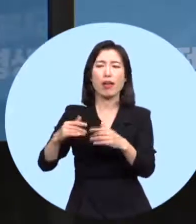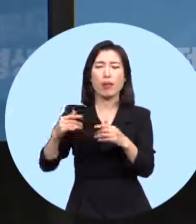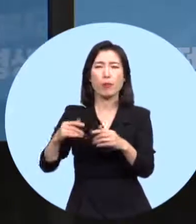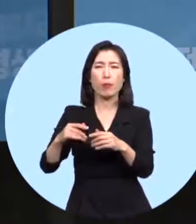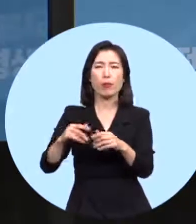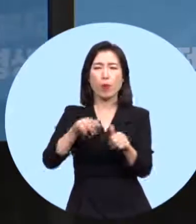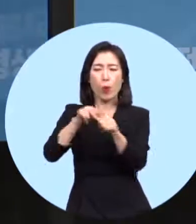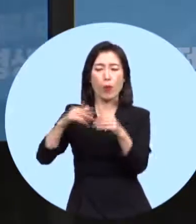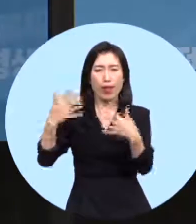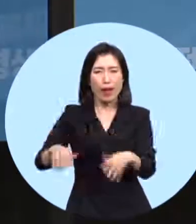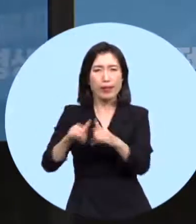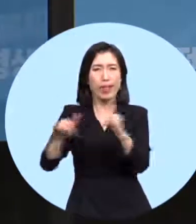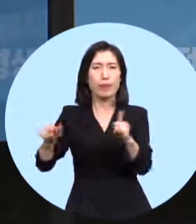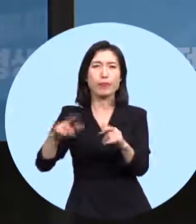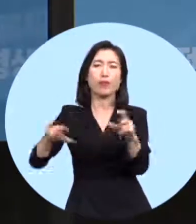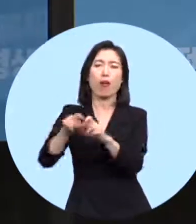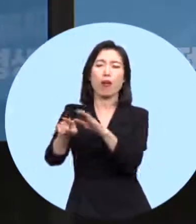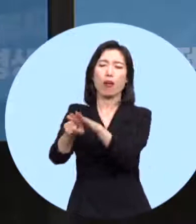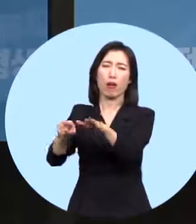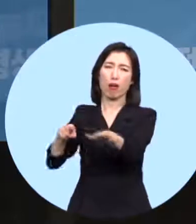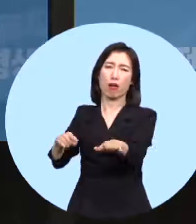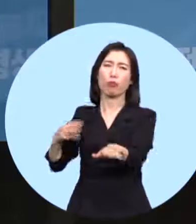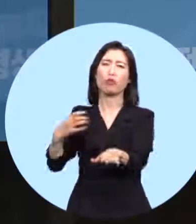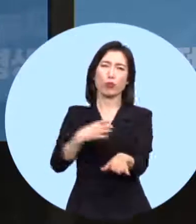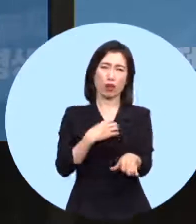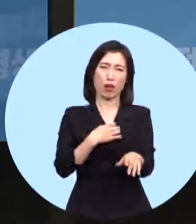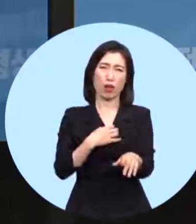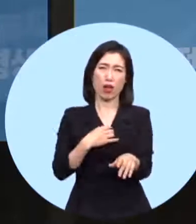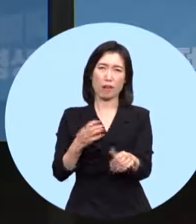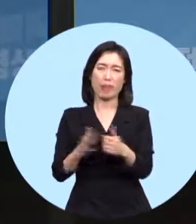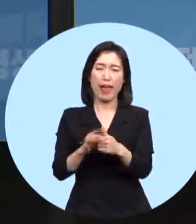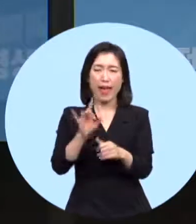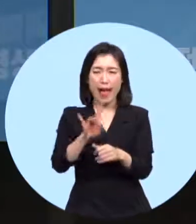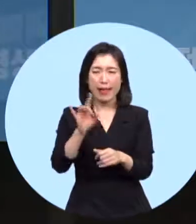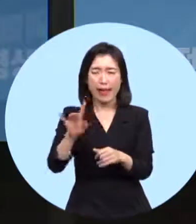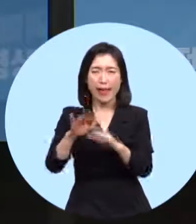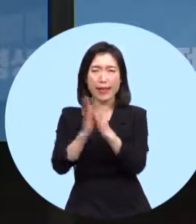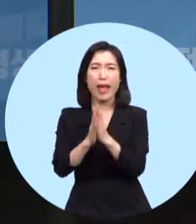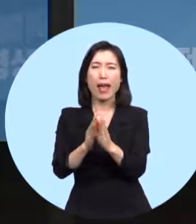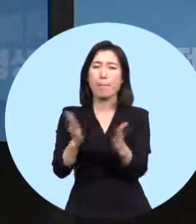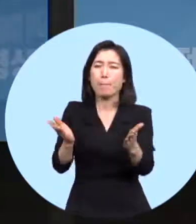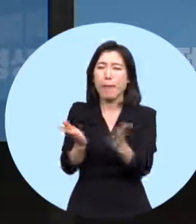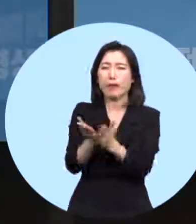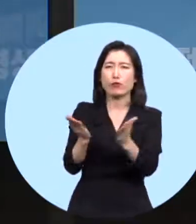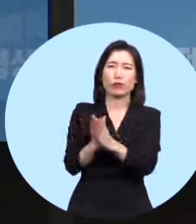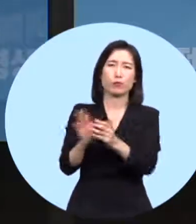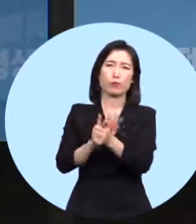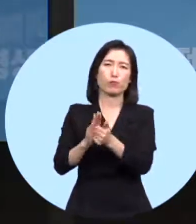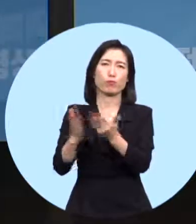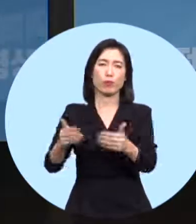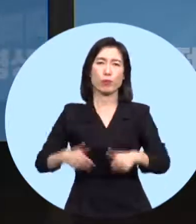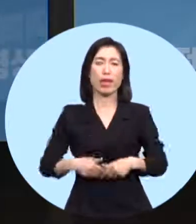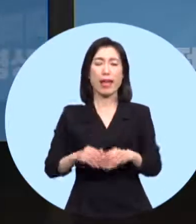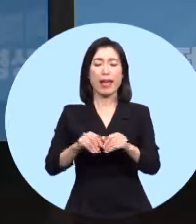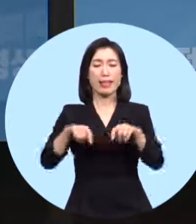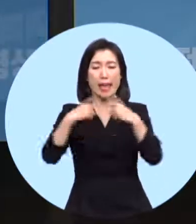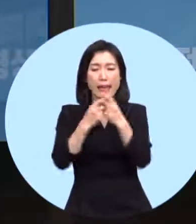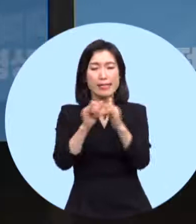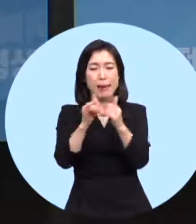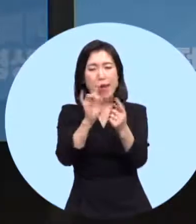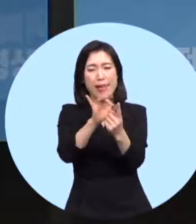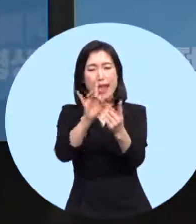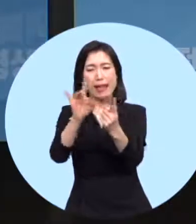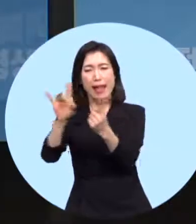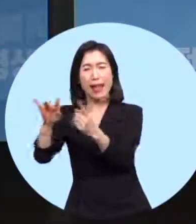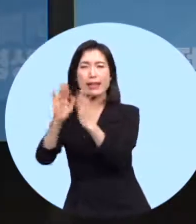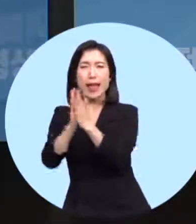않는 그런 분들을 위해서는 그렇게 하나하나 맞춤형 배달 그리고 거기에서는 일단은 사람한테 귀 기울이기